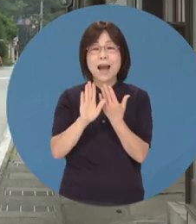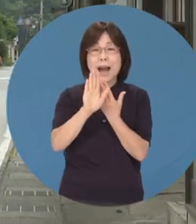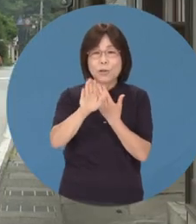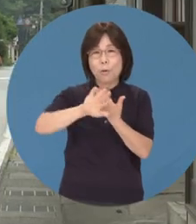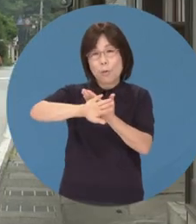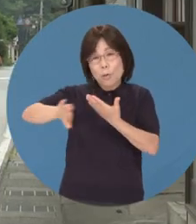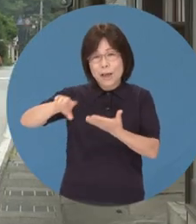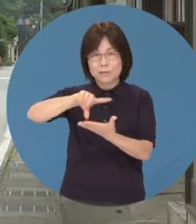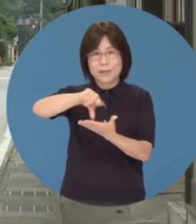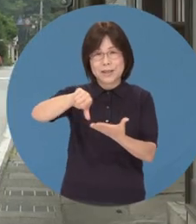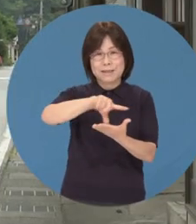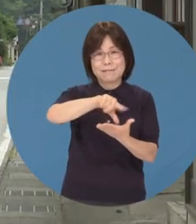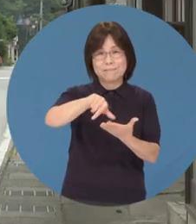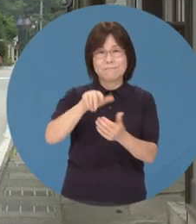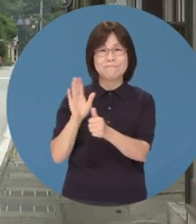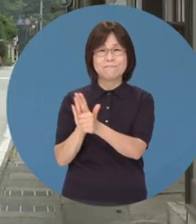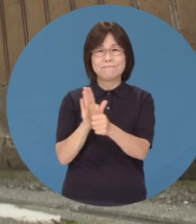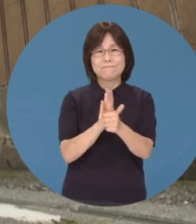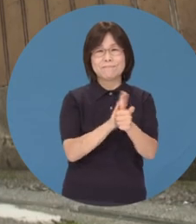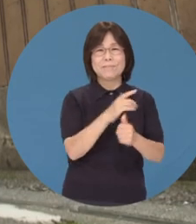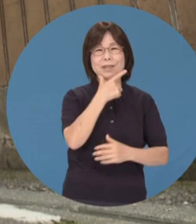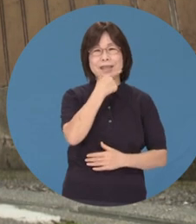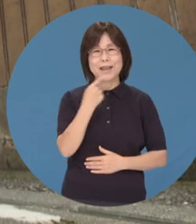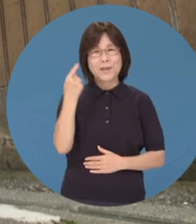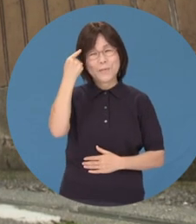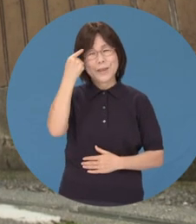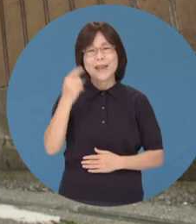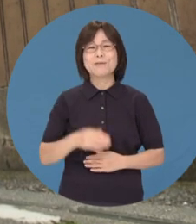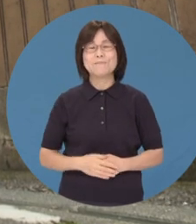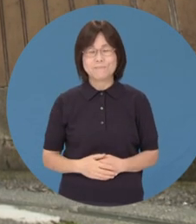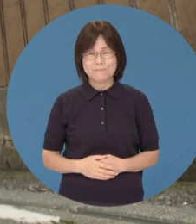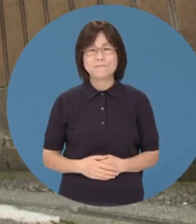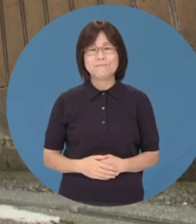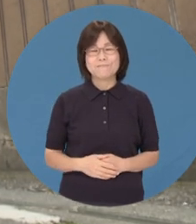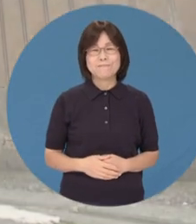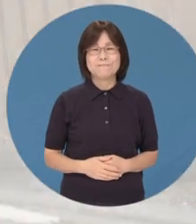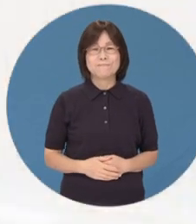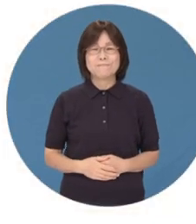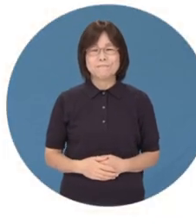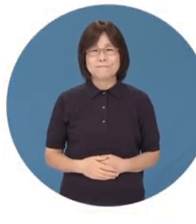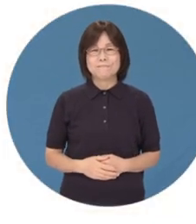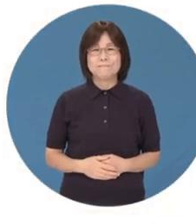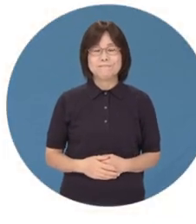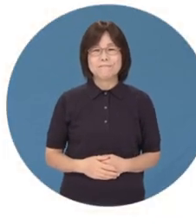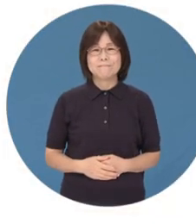の町自治体さんのお手伝いが少しでもできたらいいかなというふうには考えています。